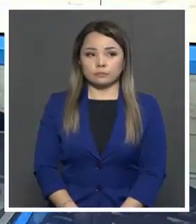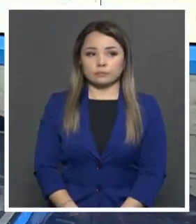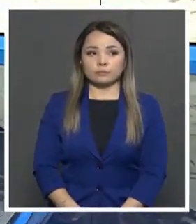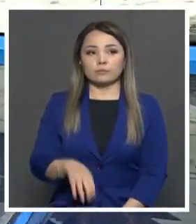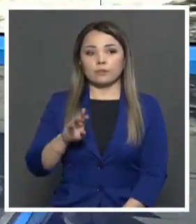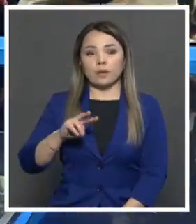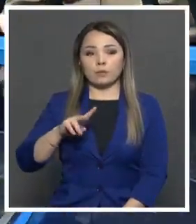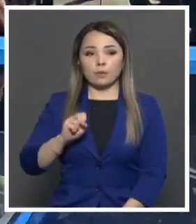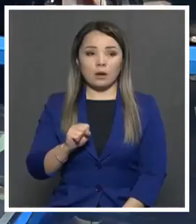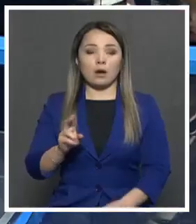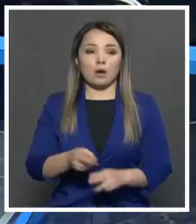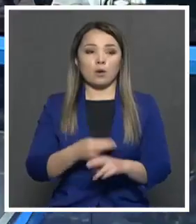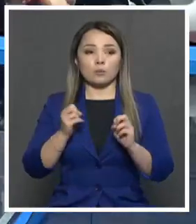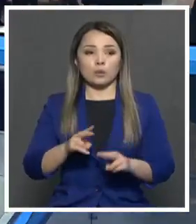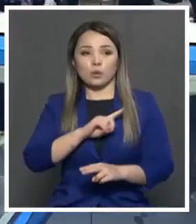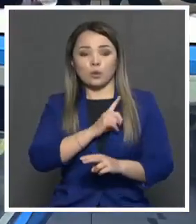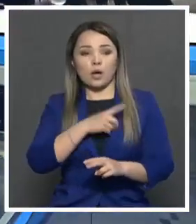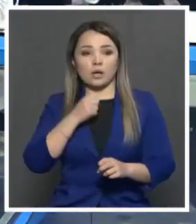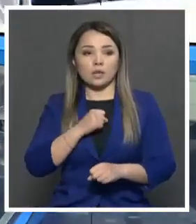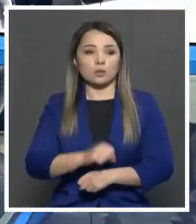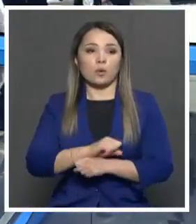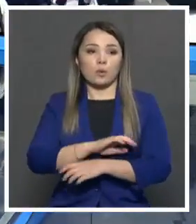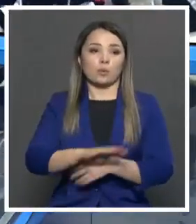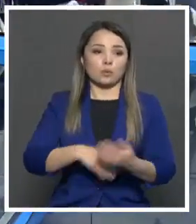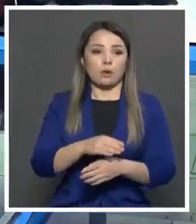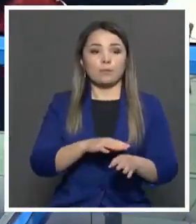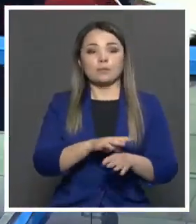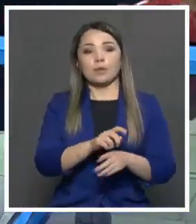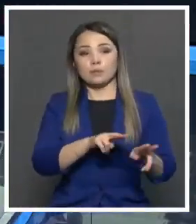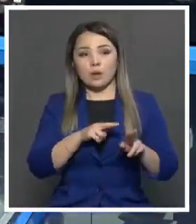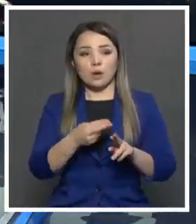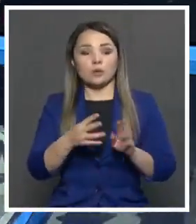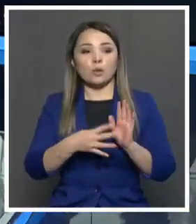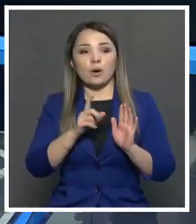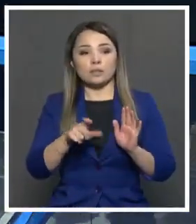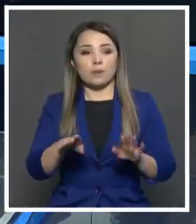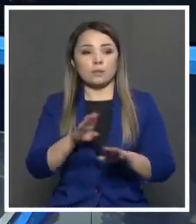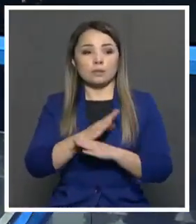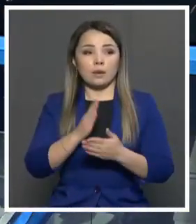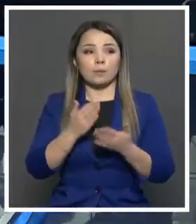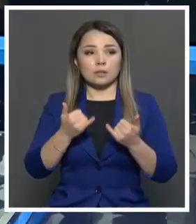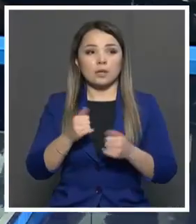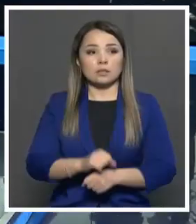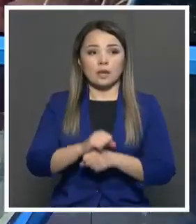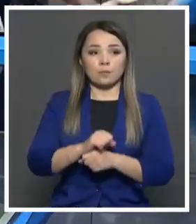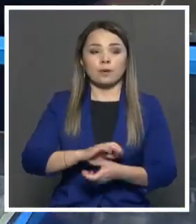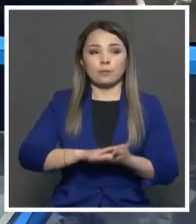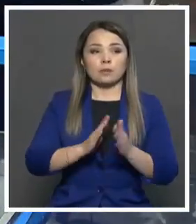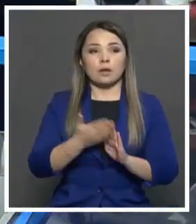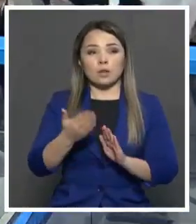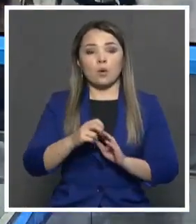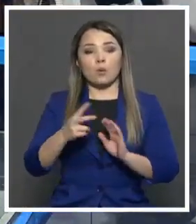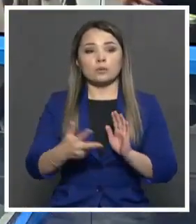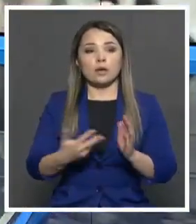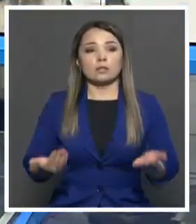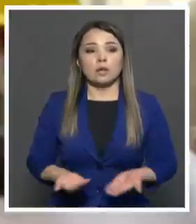Мьянма қауіпсіздік күштері әскери төңкеріске қарсы шыққан шерушілерге оқ атып, тағы 9 адам мерт қылды. Осыған дейін демонстрациялар барысында 18 тұрғын